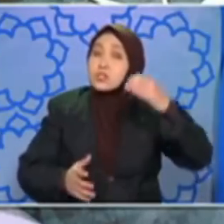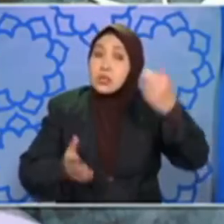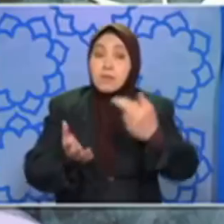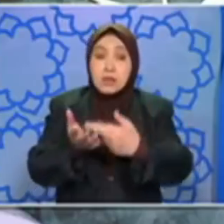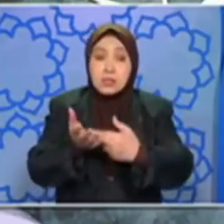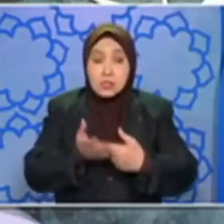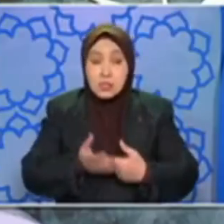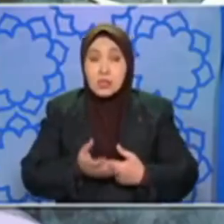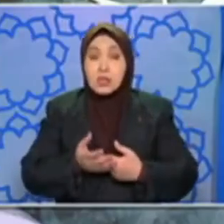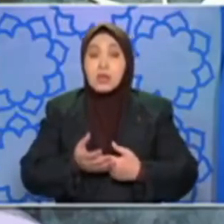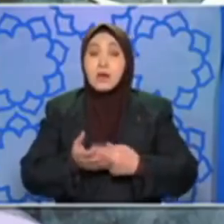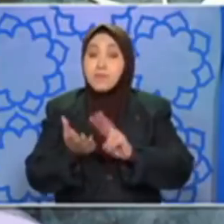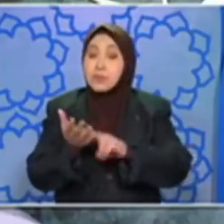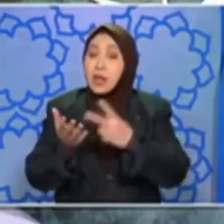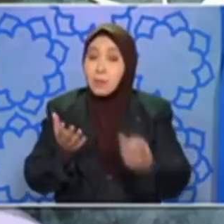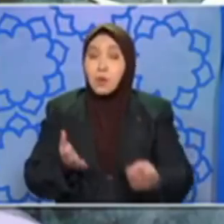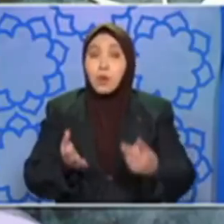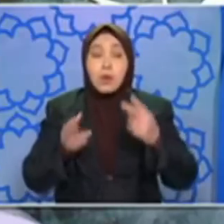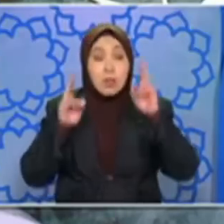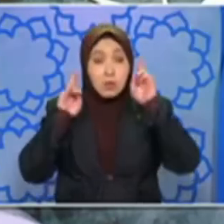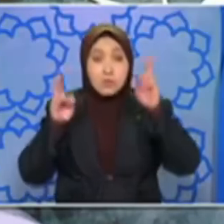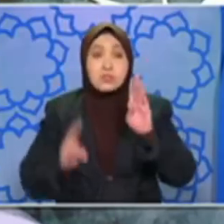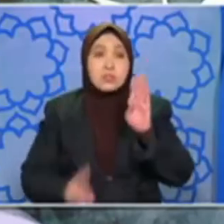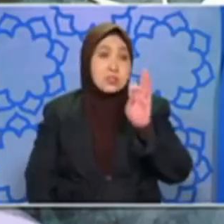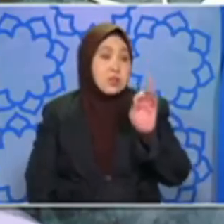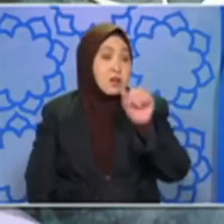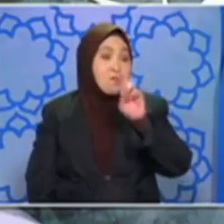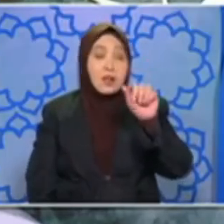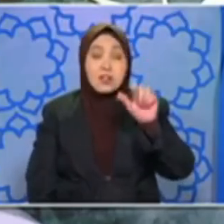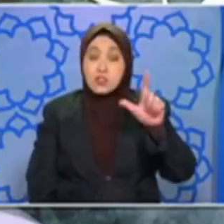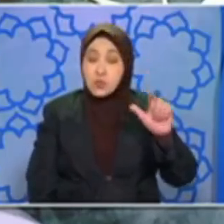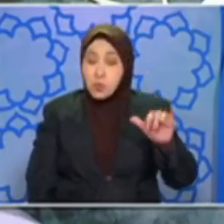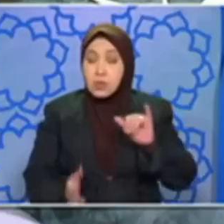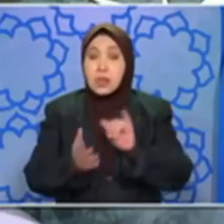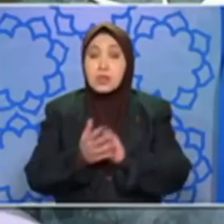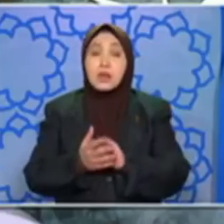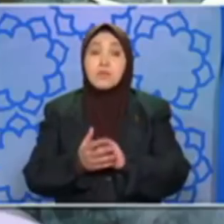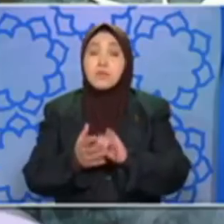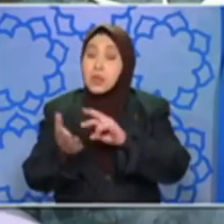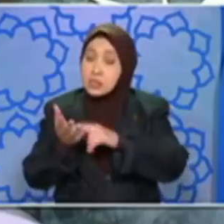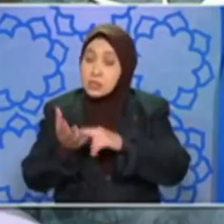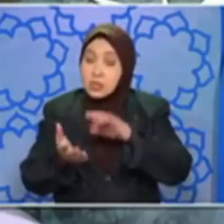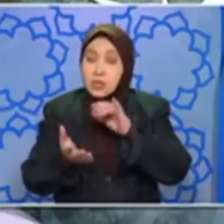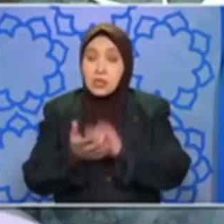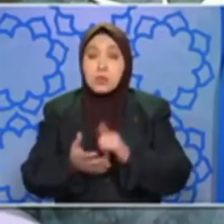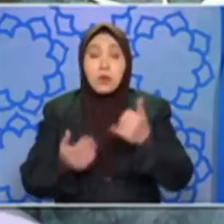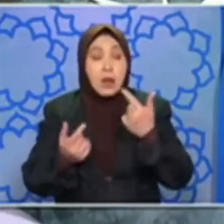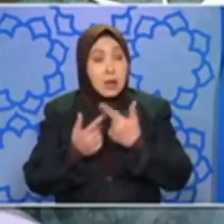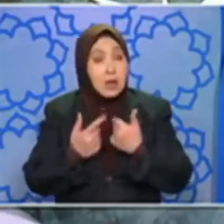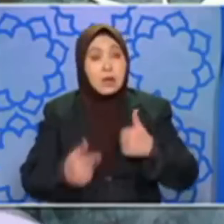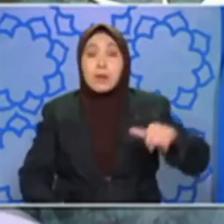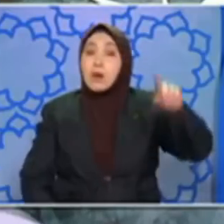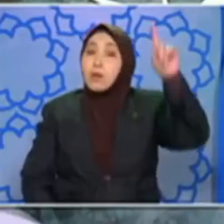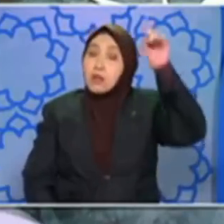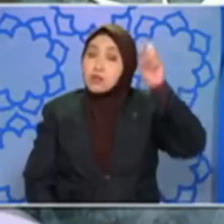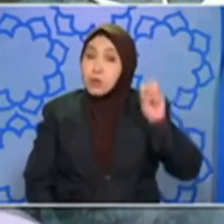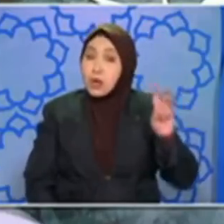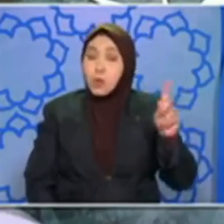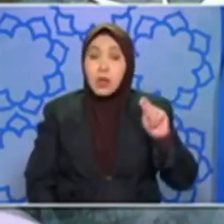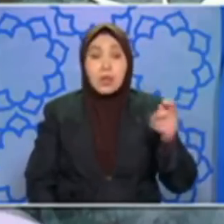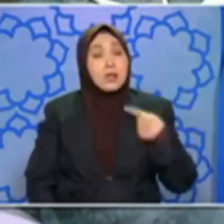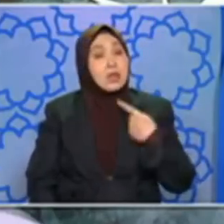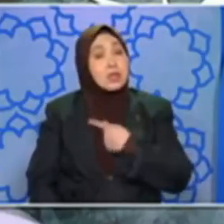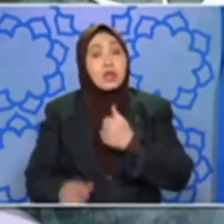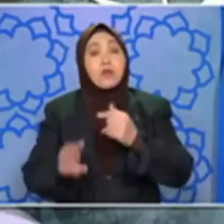ditabur oleh Ustaz Fazrul tadi, yang kita perlu faham, ar-rizqu minallah. Rezeki ini daripada Allah Subhanahu Wa Taala. Kita